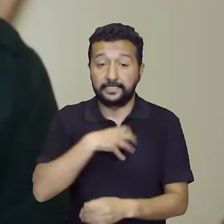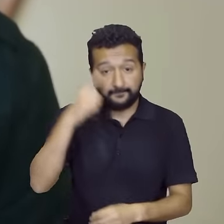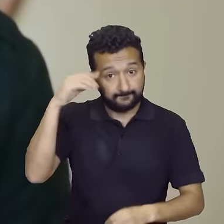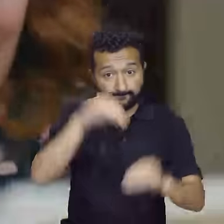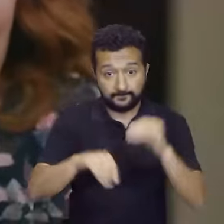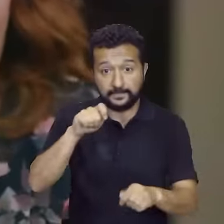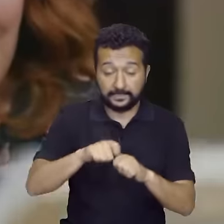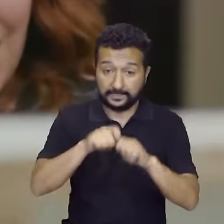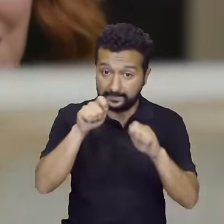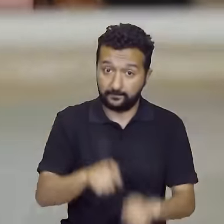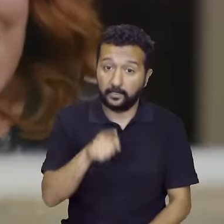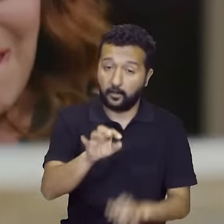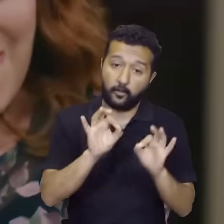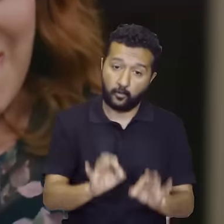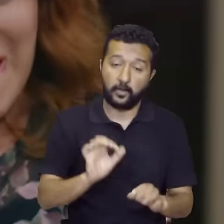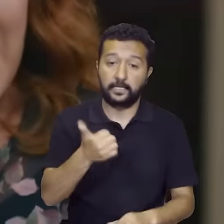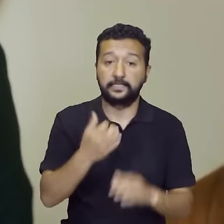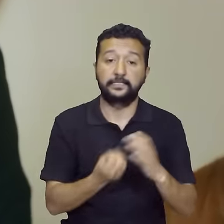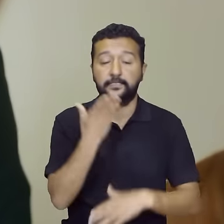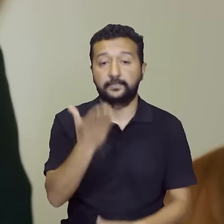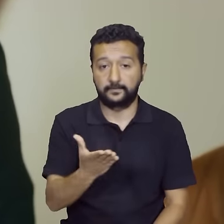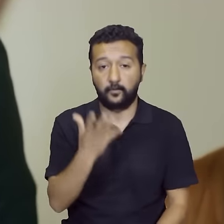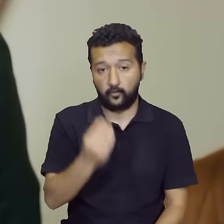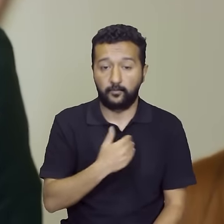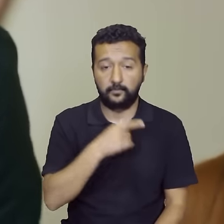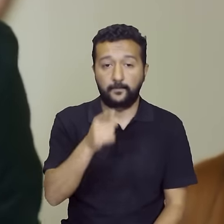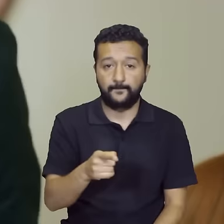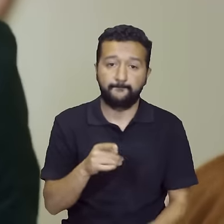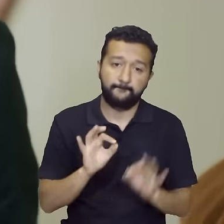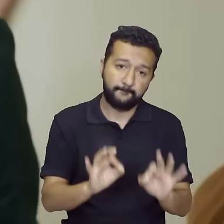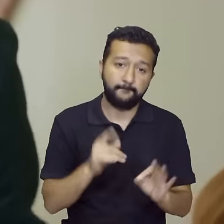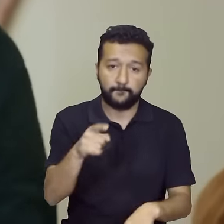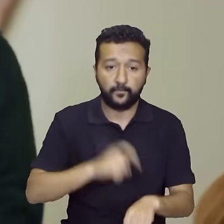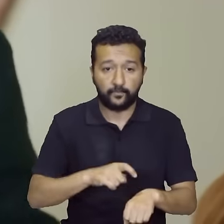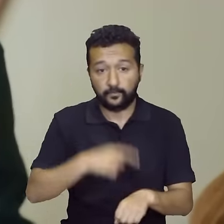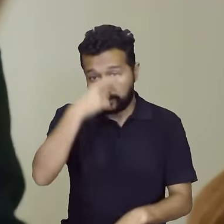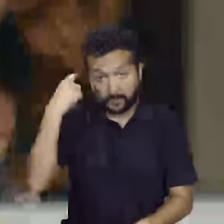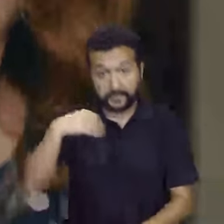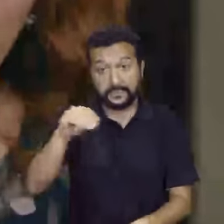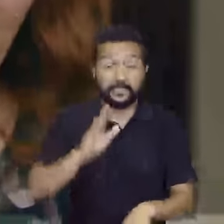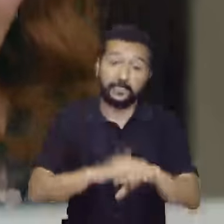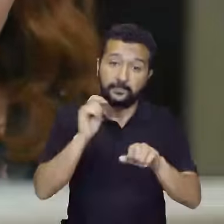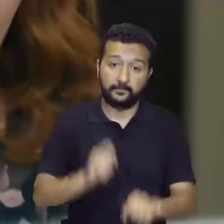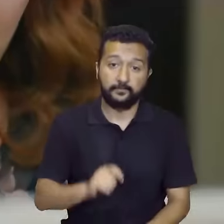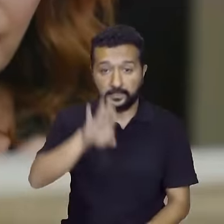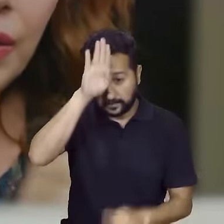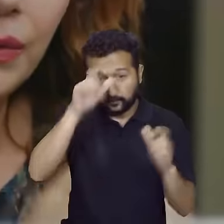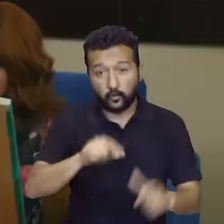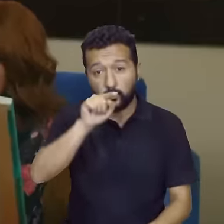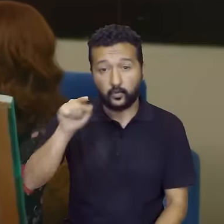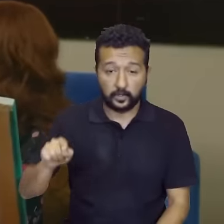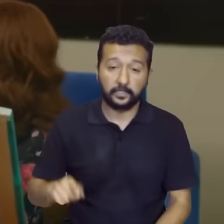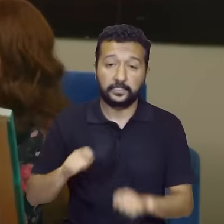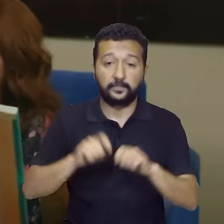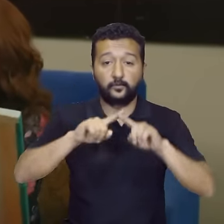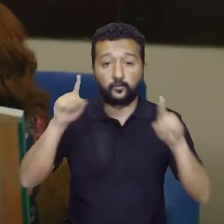yorumunu katarsan anca bir değer kazandırabiliriz biz buna. İşte bir de o zaman belki de tuttururuz. İstanbul'un dört bir tarafında